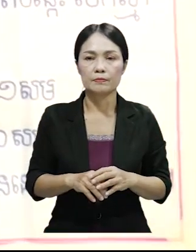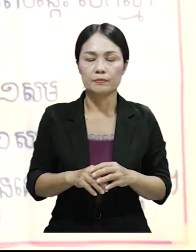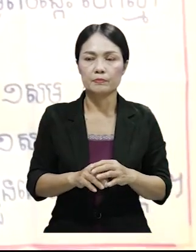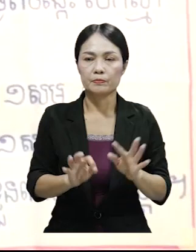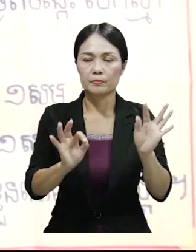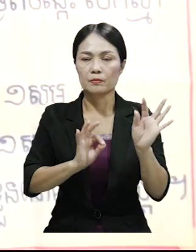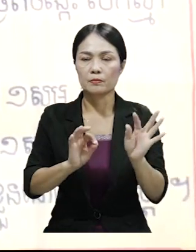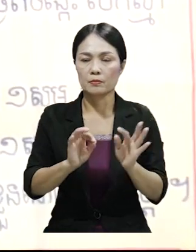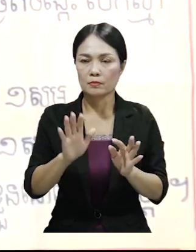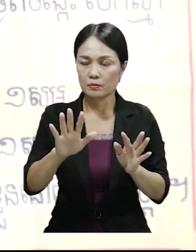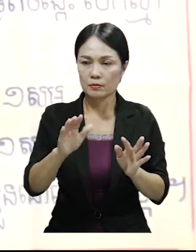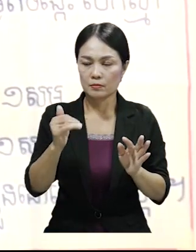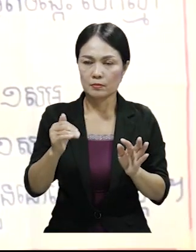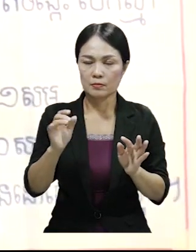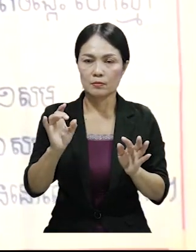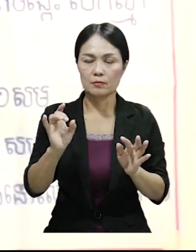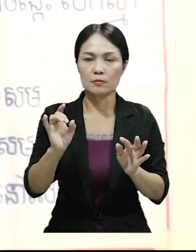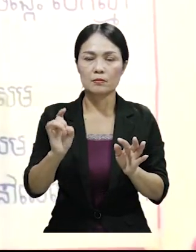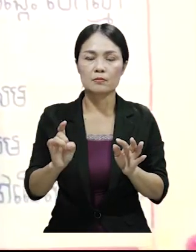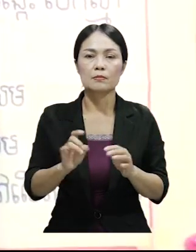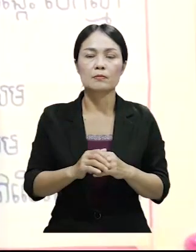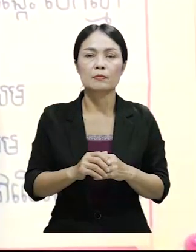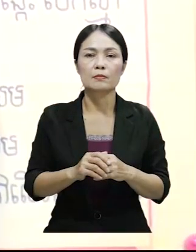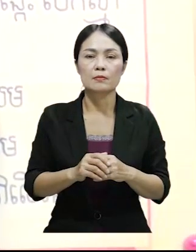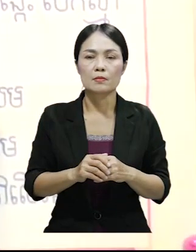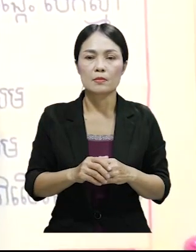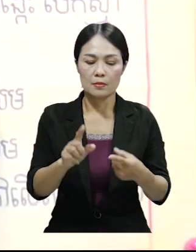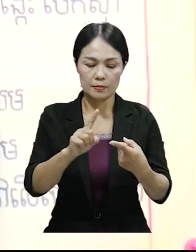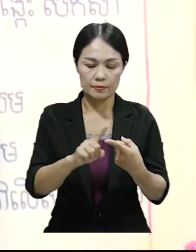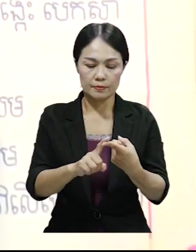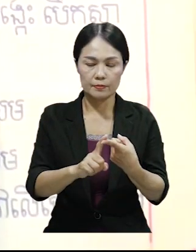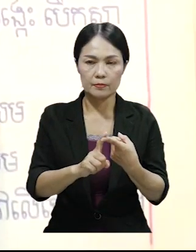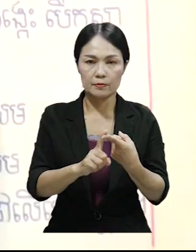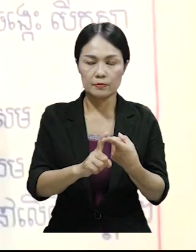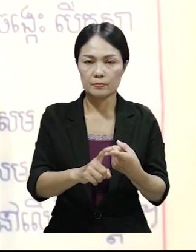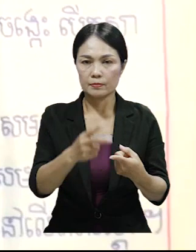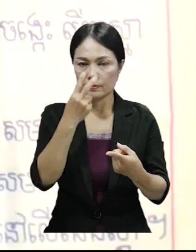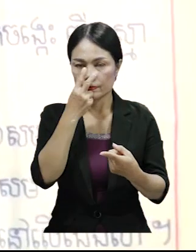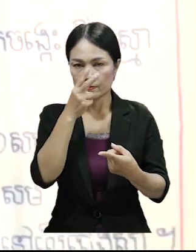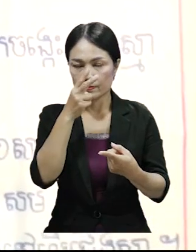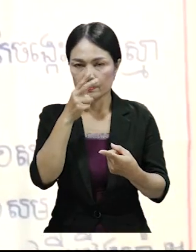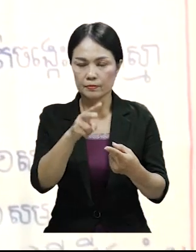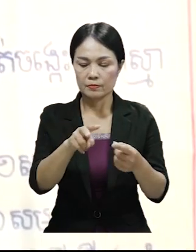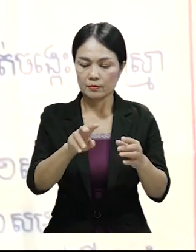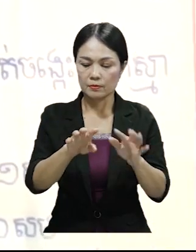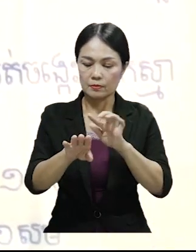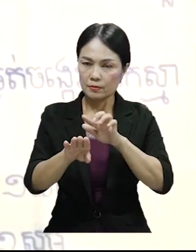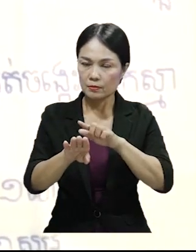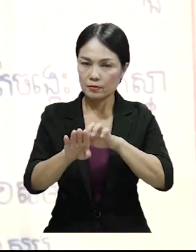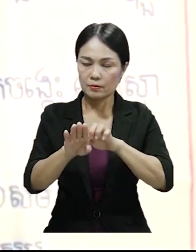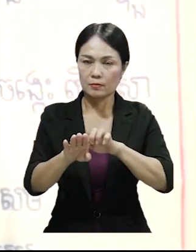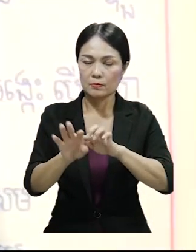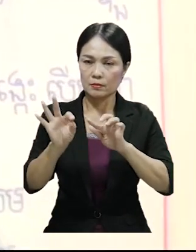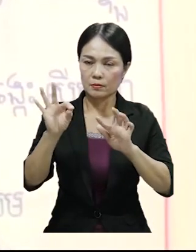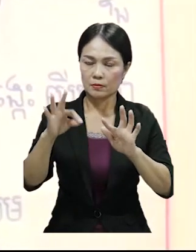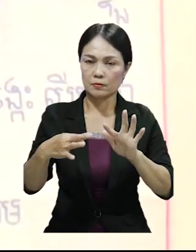លាតពីចុងដង្ហើមប្រហែល5សង់ទីម៉ែត្របាទចង្វាក់ទី1ភ្នែកសម្លឹងមើលដៃស្ដាំវង់ក្រោម